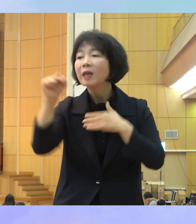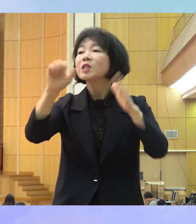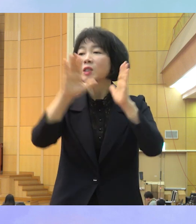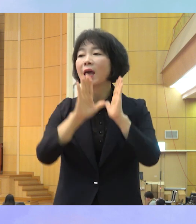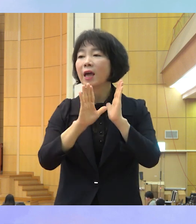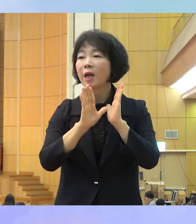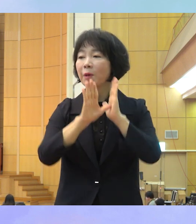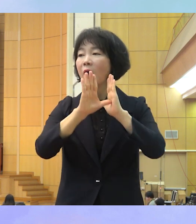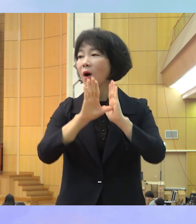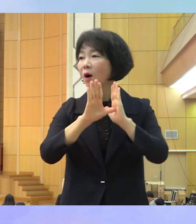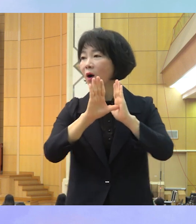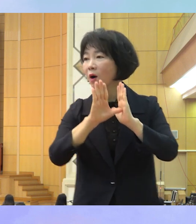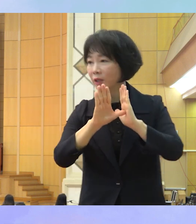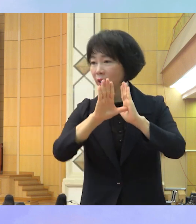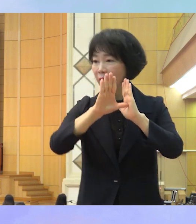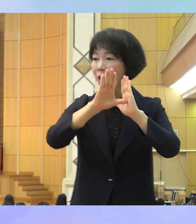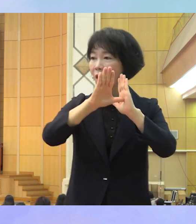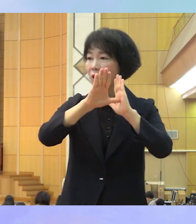차가운